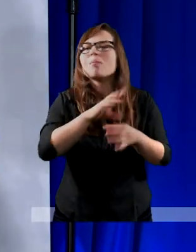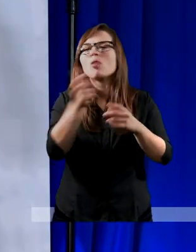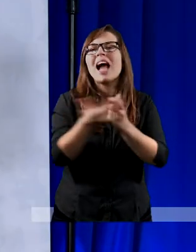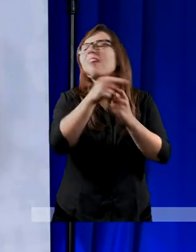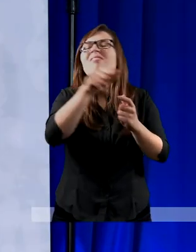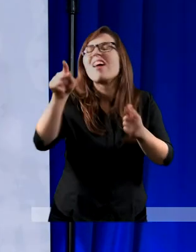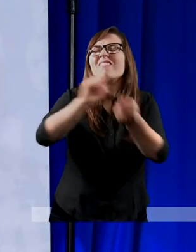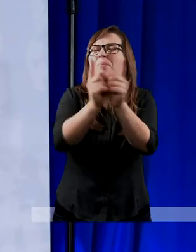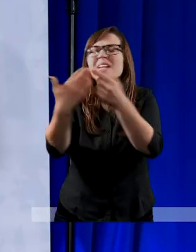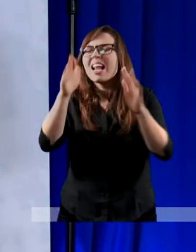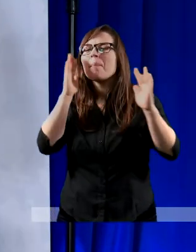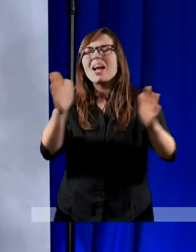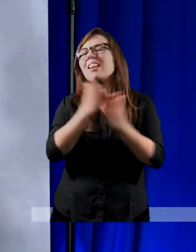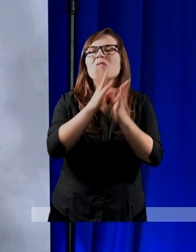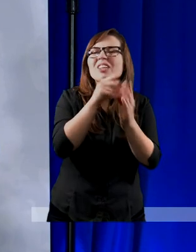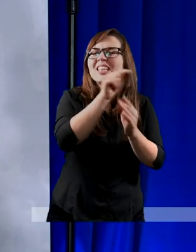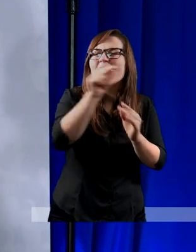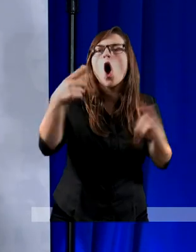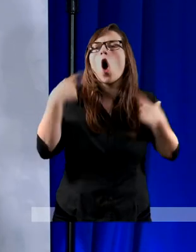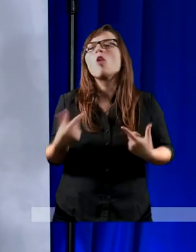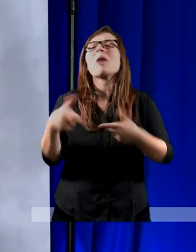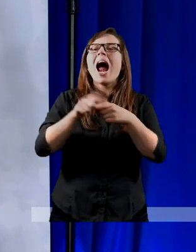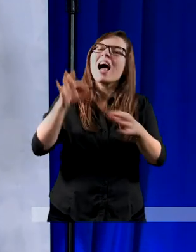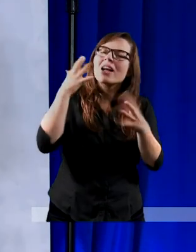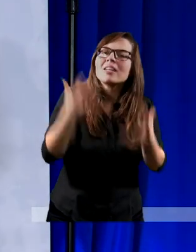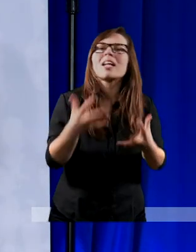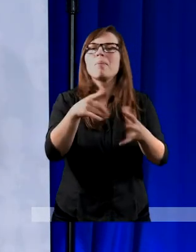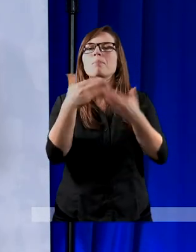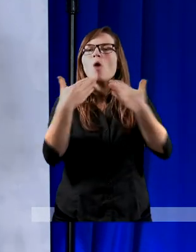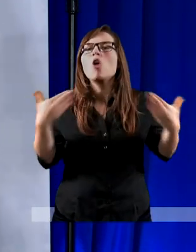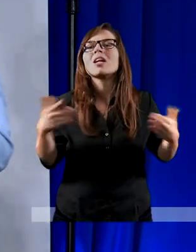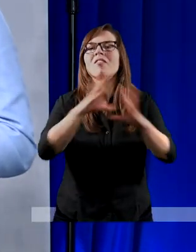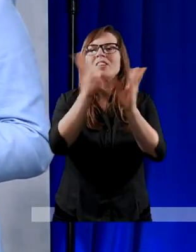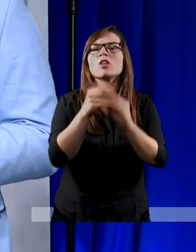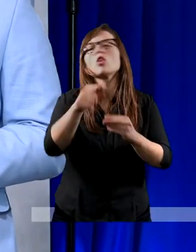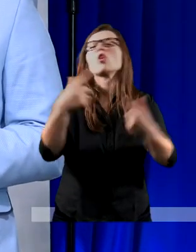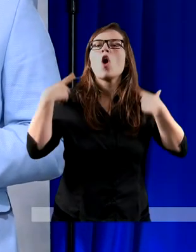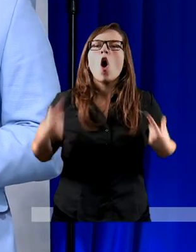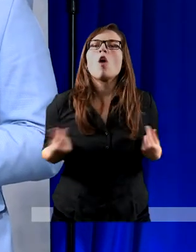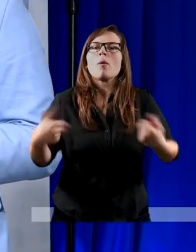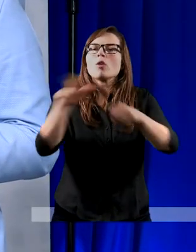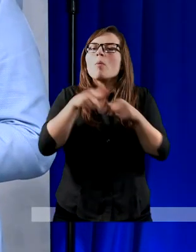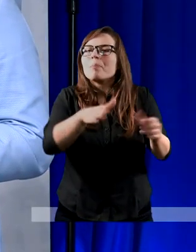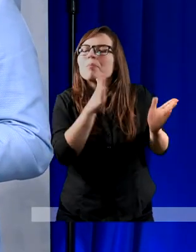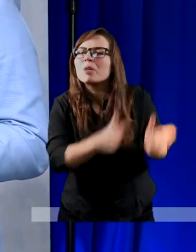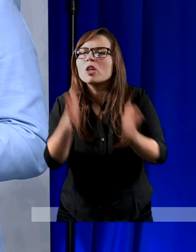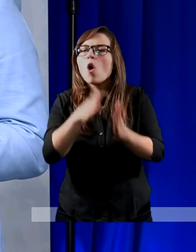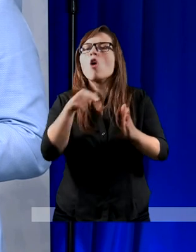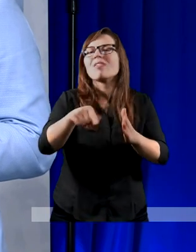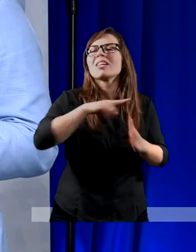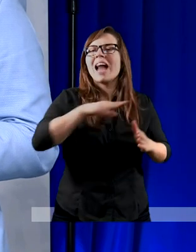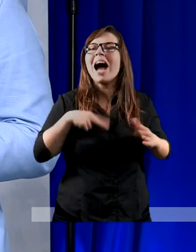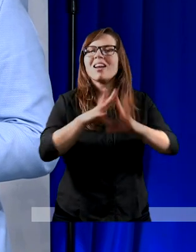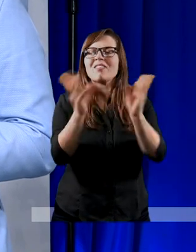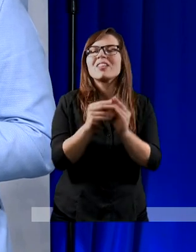Już nie będę wymieniał z imienia wszystkich, którzy tutaj są, a jest w studio jeszcze co najmniej 8 osób, które przygotowywały nas dzisiaj